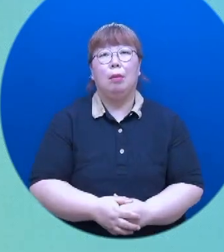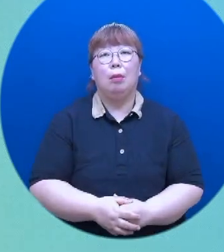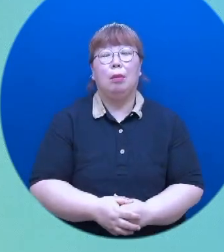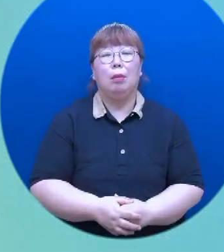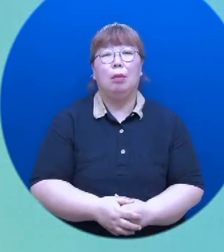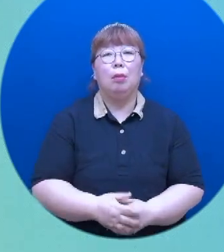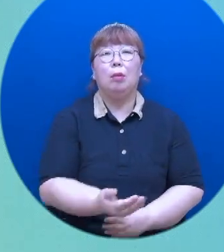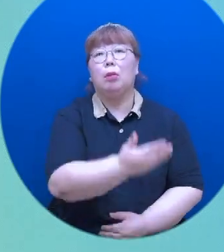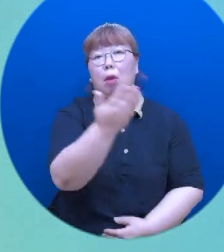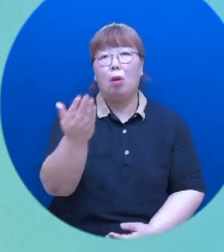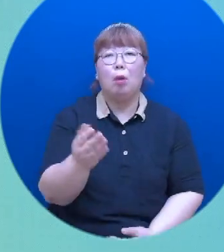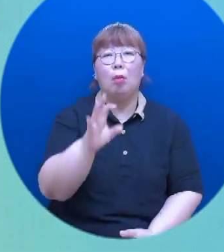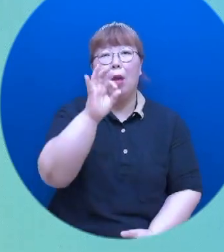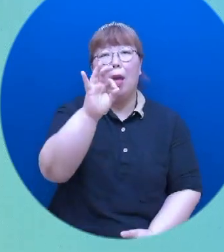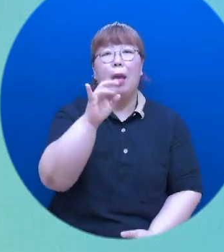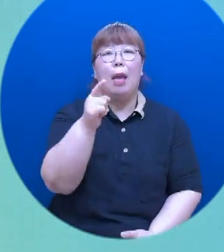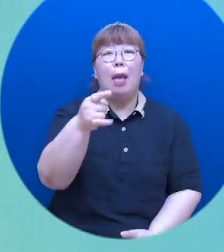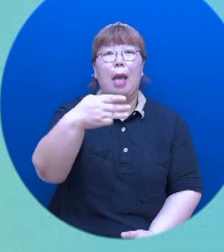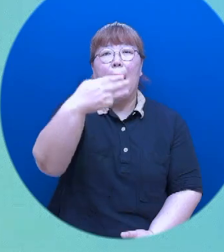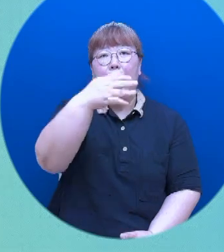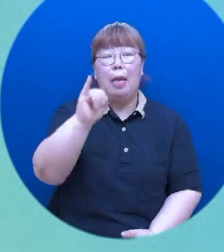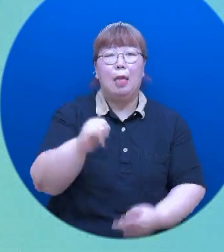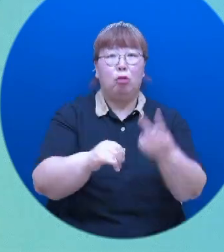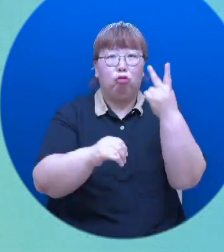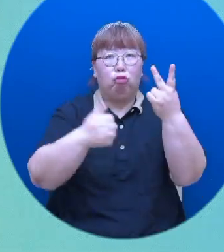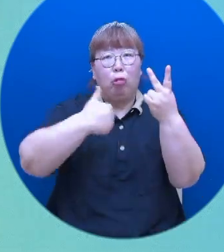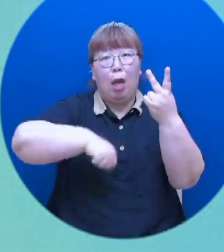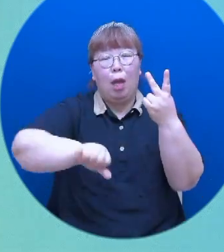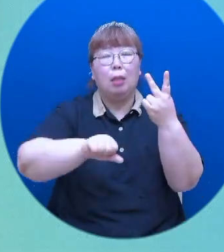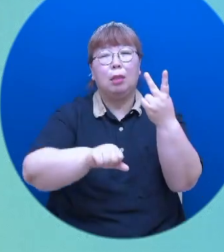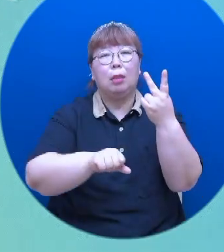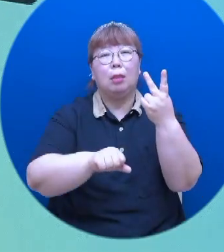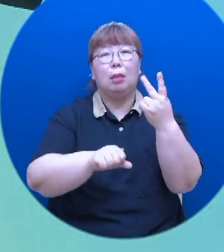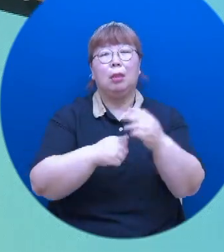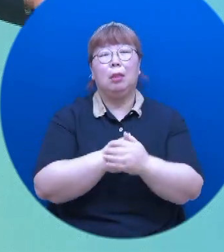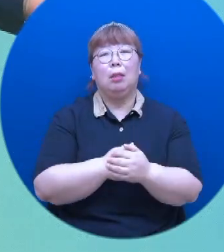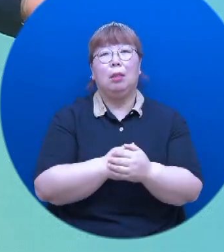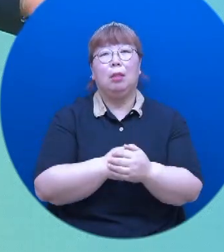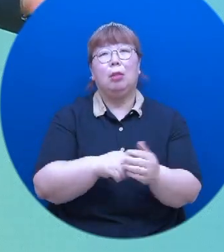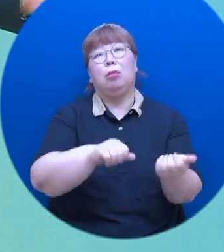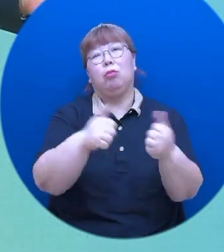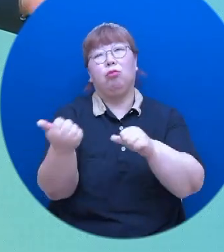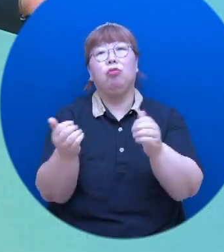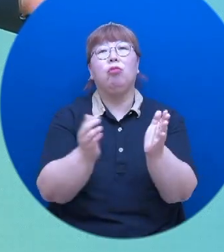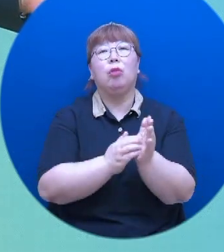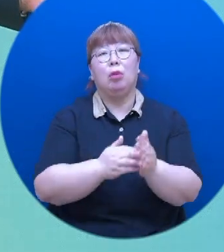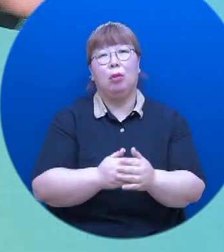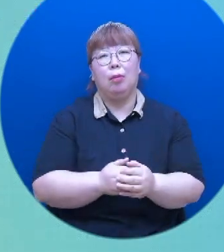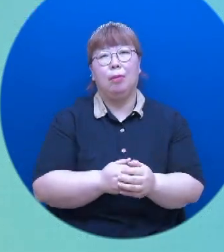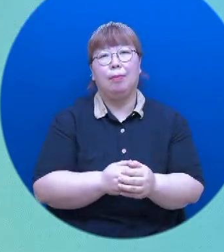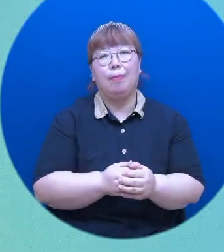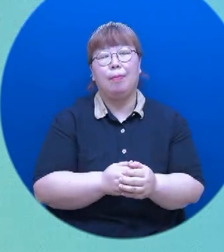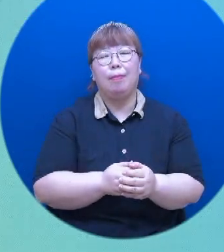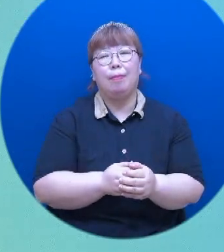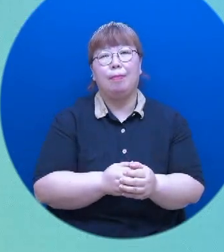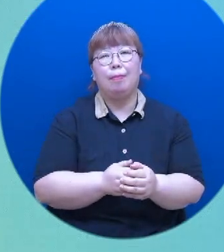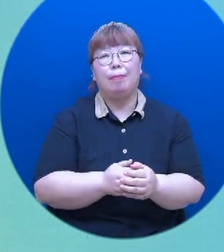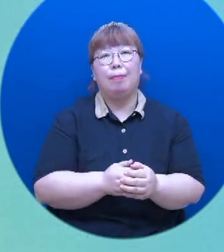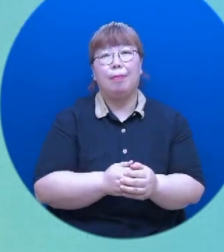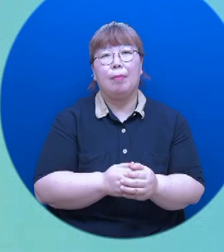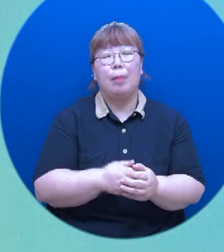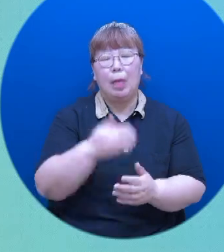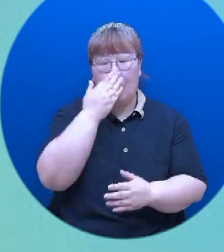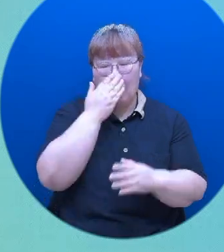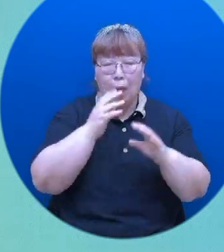여러분, 엘리의 두 아들 홈리와 비누아스 그 전쟁에 죽지요. 이스라엘 백성 무려